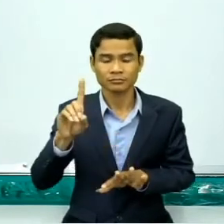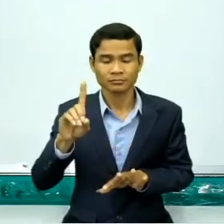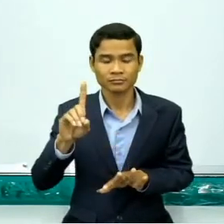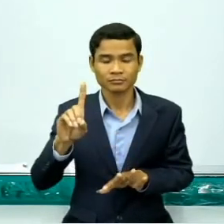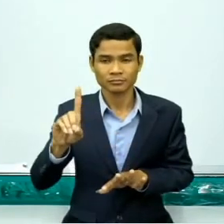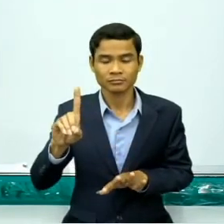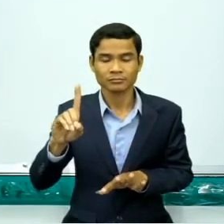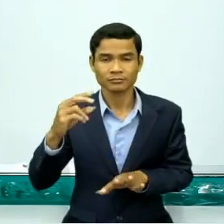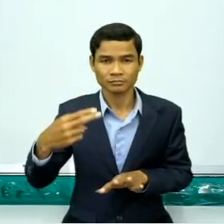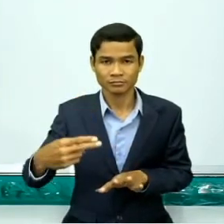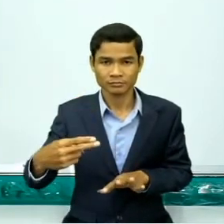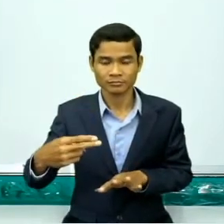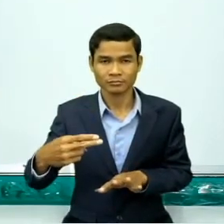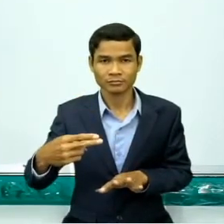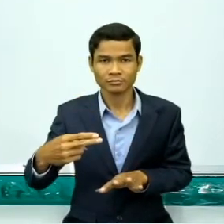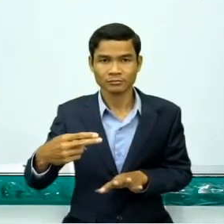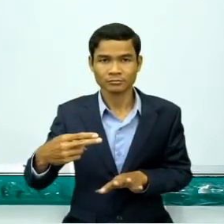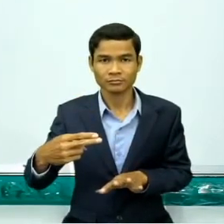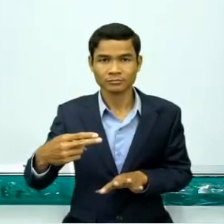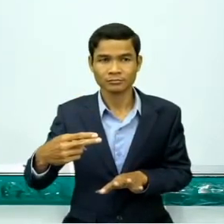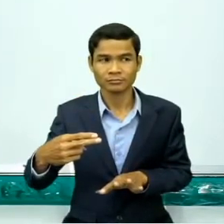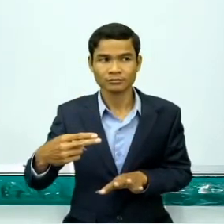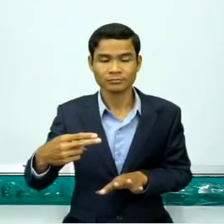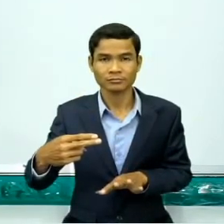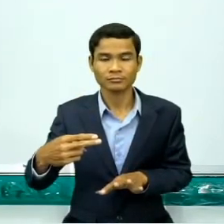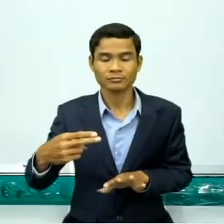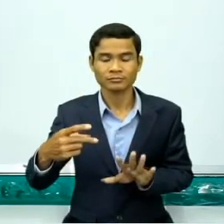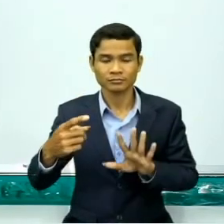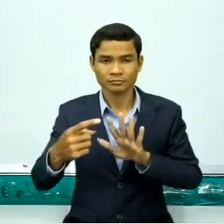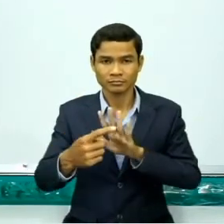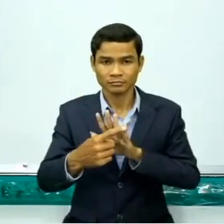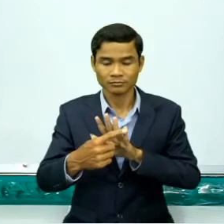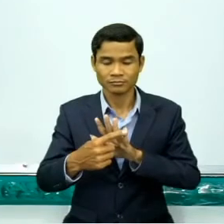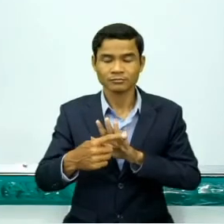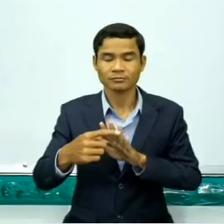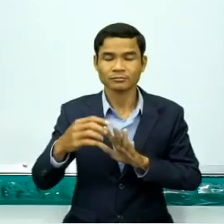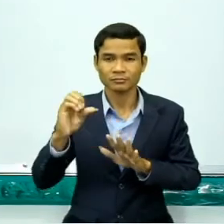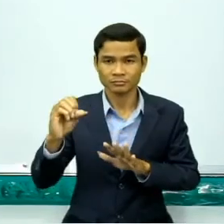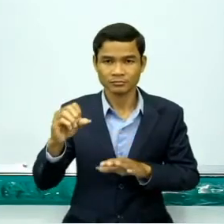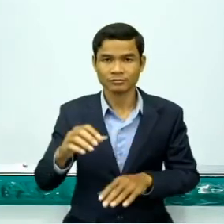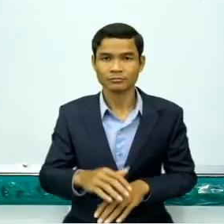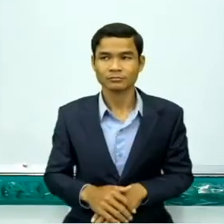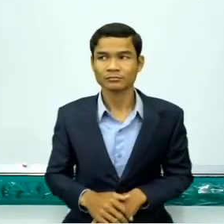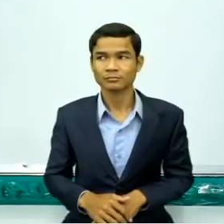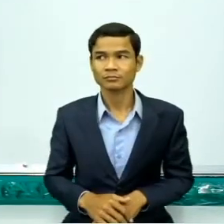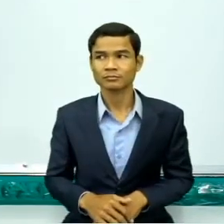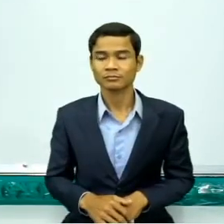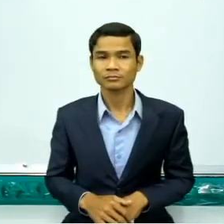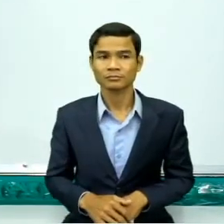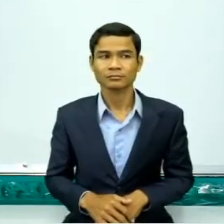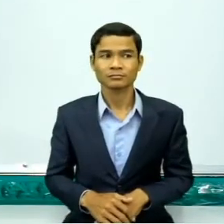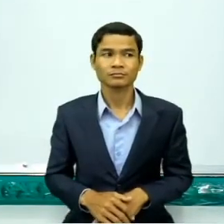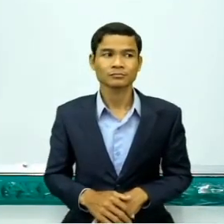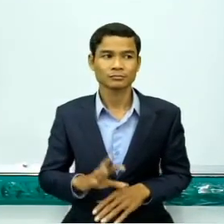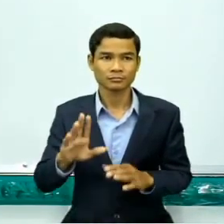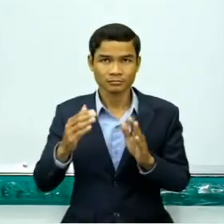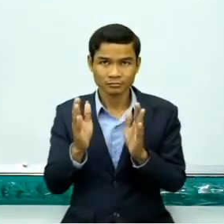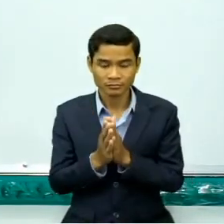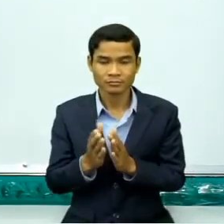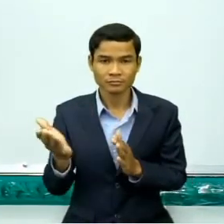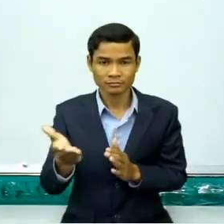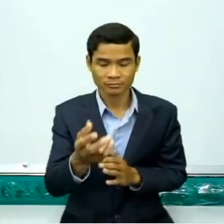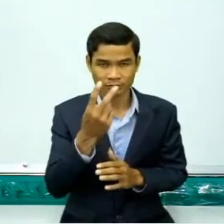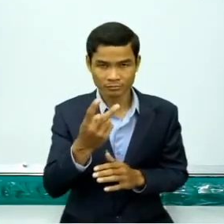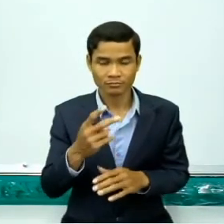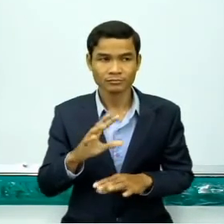Chà phá chương nhờ sở á nâng lờ. Chà ọc cốn này là con mưa tặng ọc